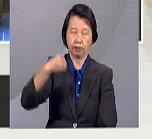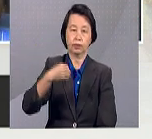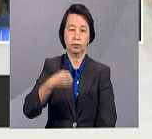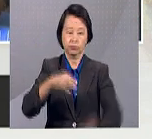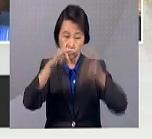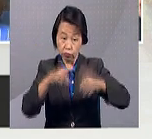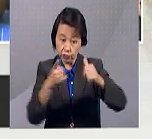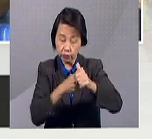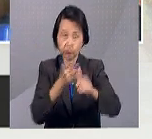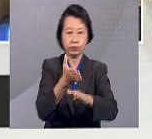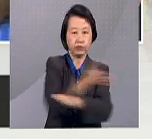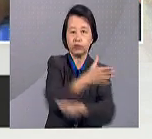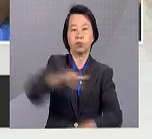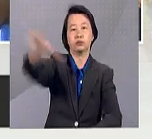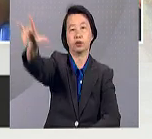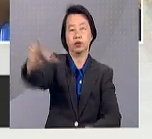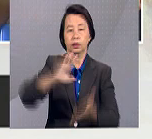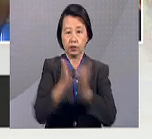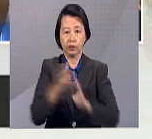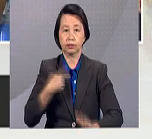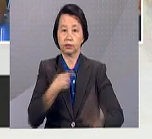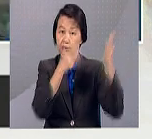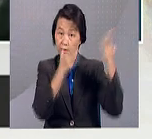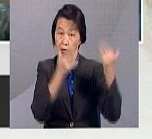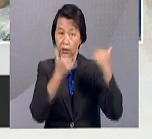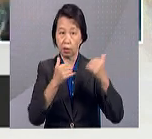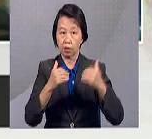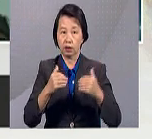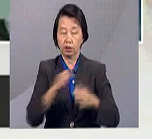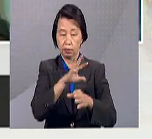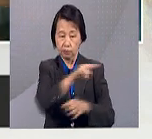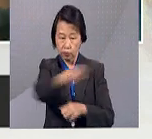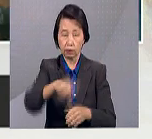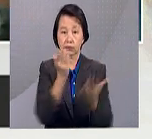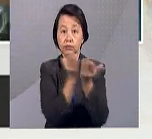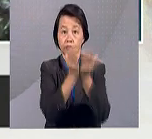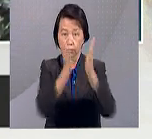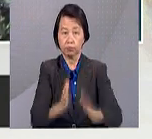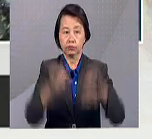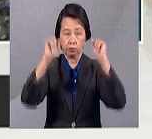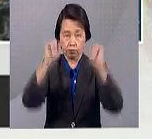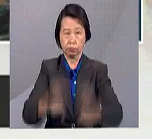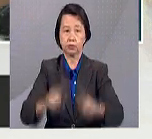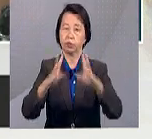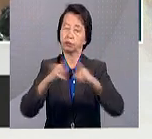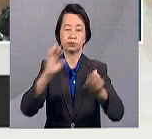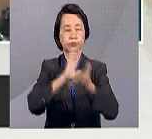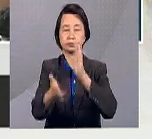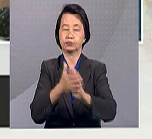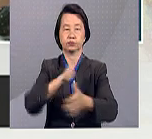halaman masing-masing. Jadi kita harap isu yang melibatkan pelajar ini akan dapat